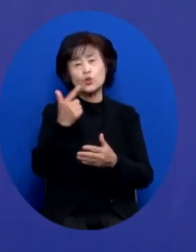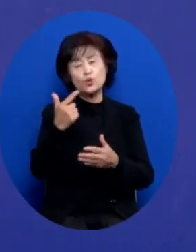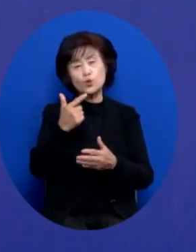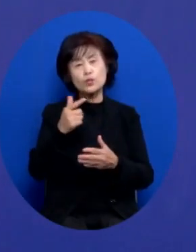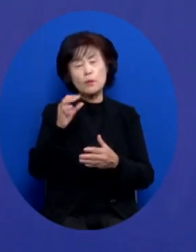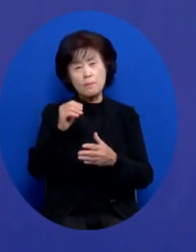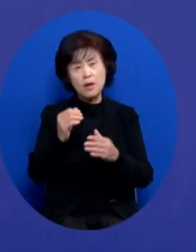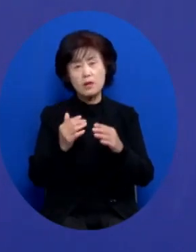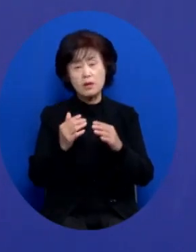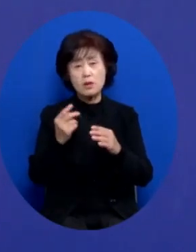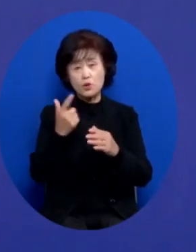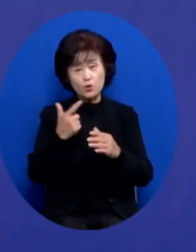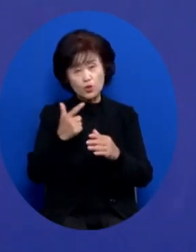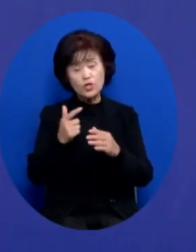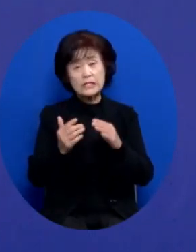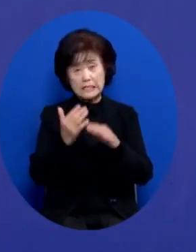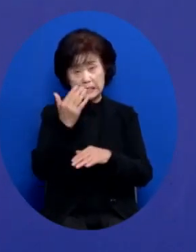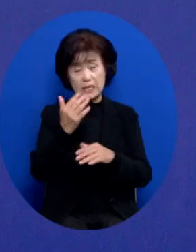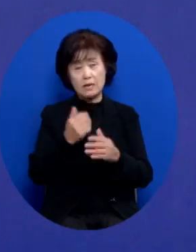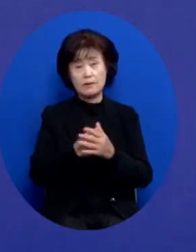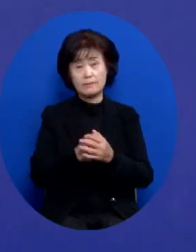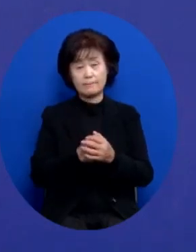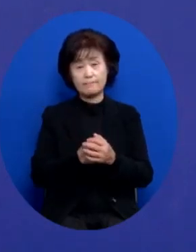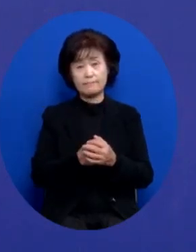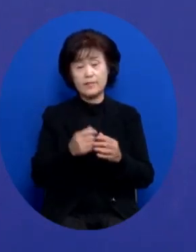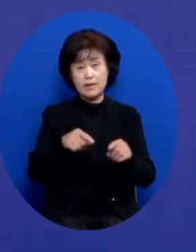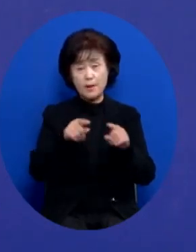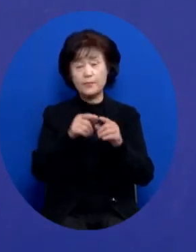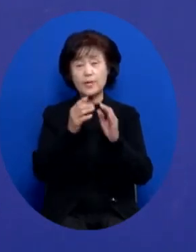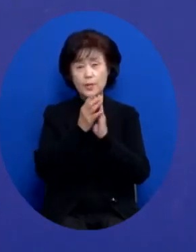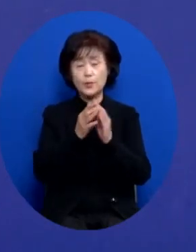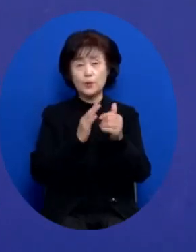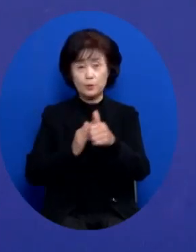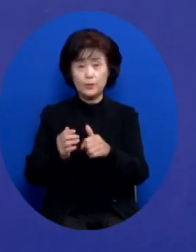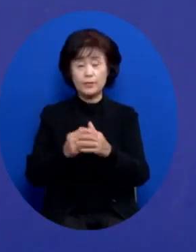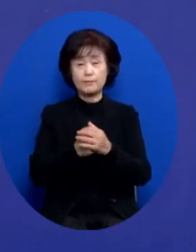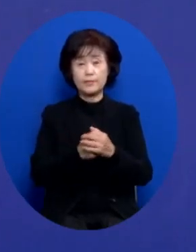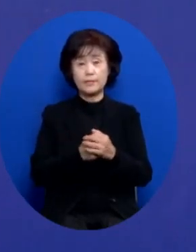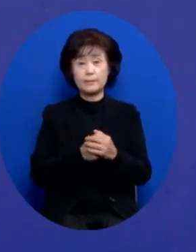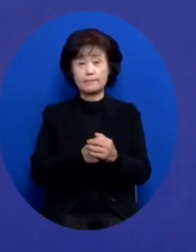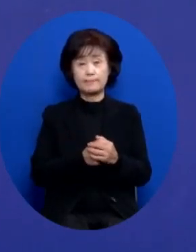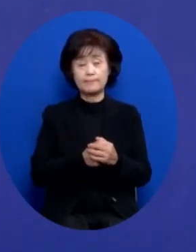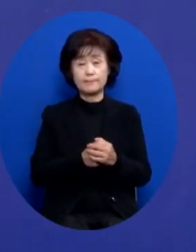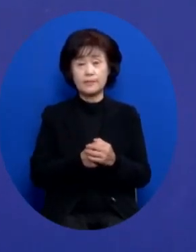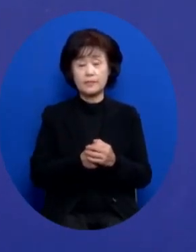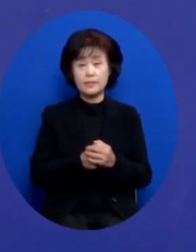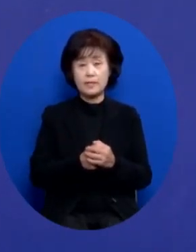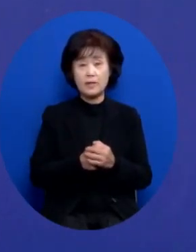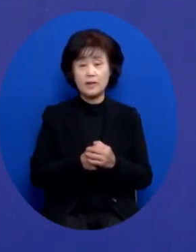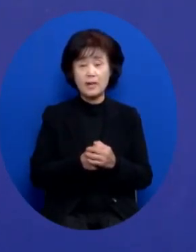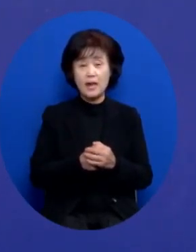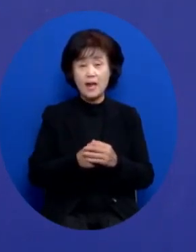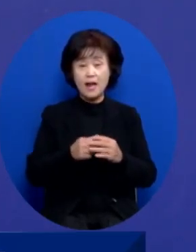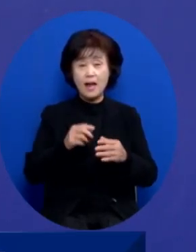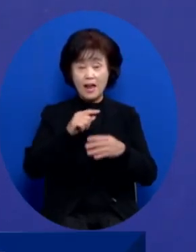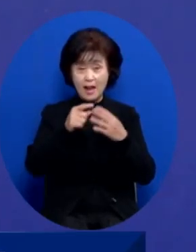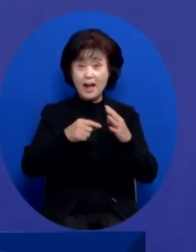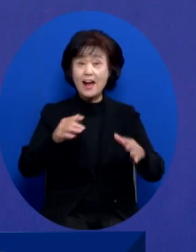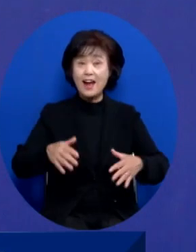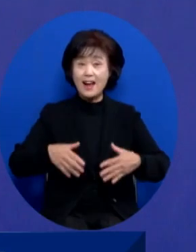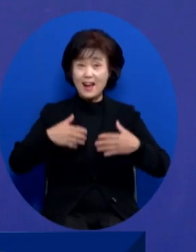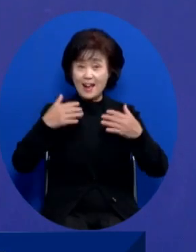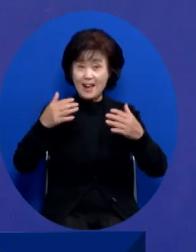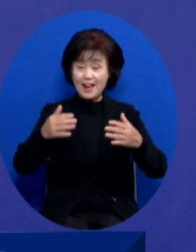땅에 조속히 평화가 임하길 함께 기도해야 할것 같습니다. 다음 소식입니다. 완연한 가을 날씨에